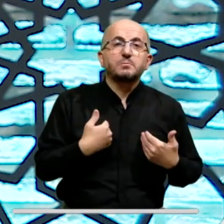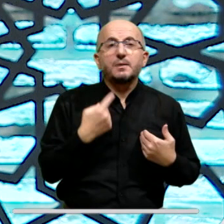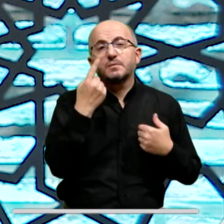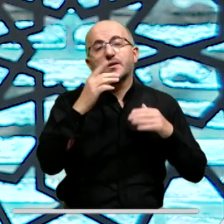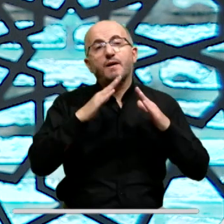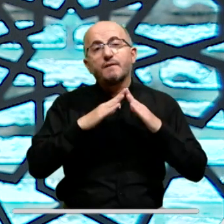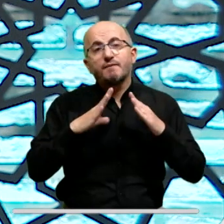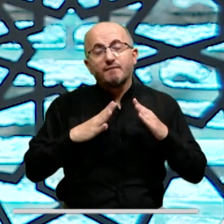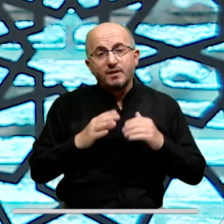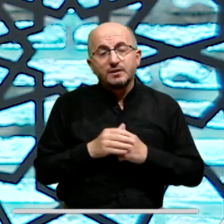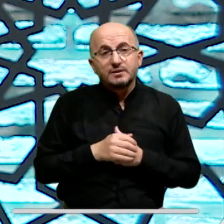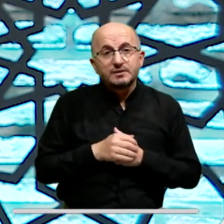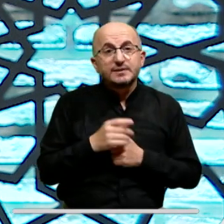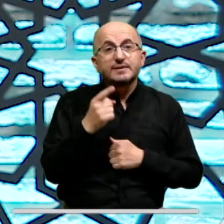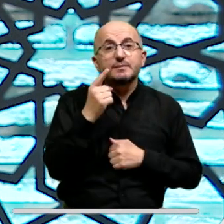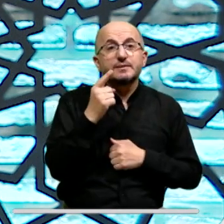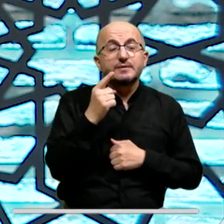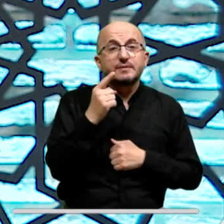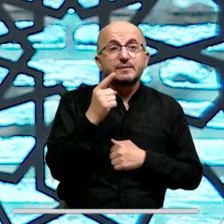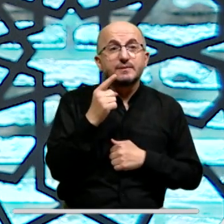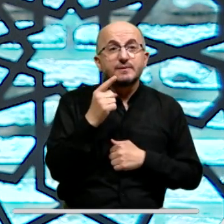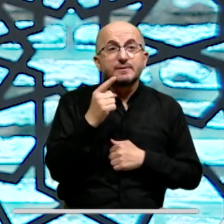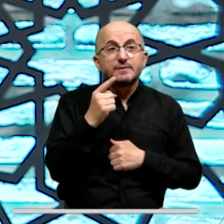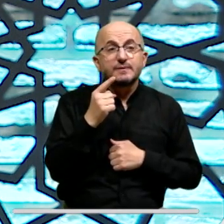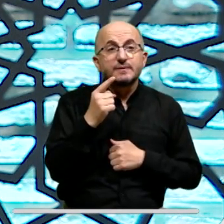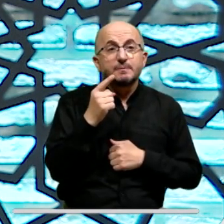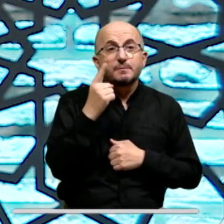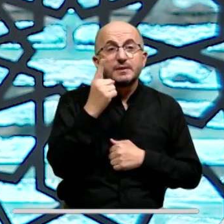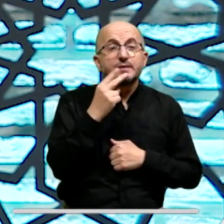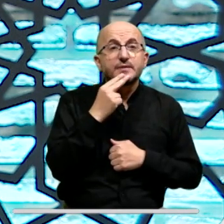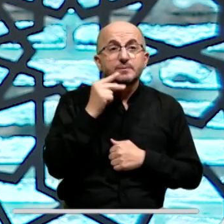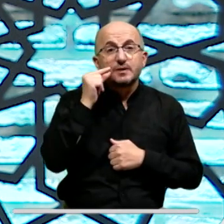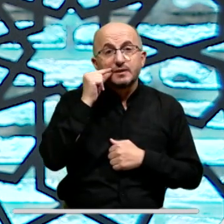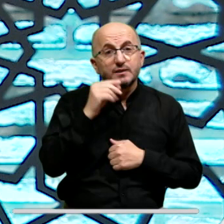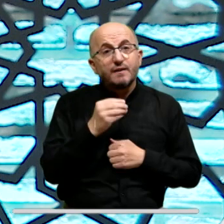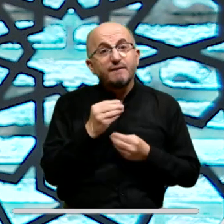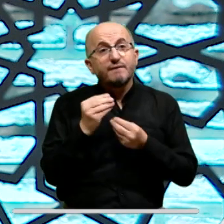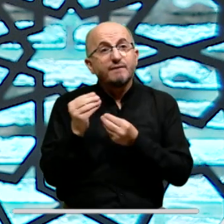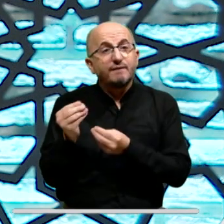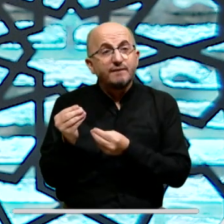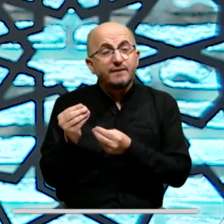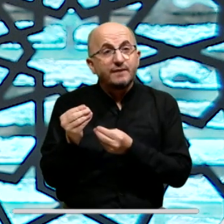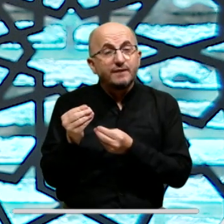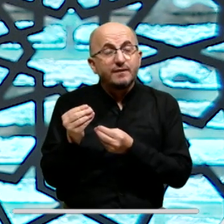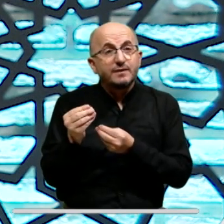var. Bu evimi iki kıza ediyorum. Bu bana günah